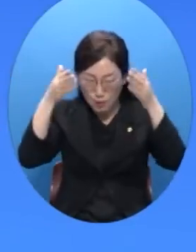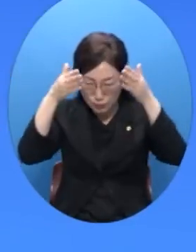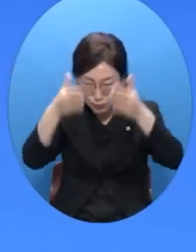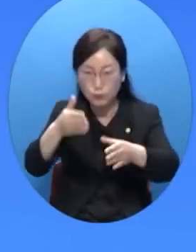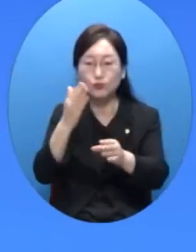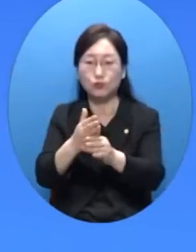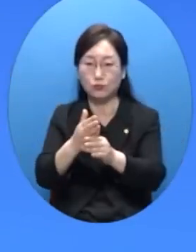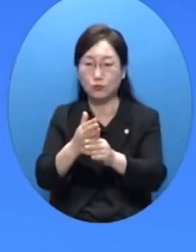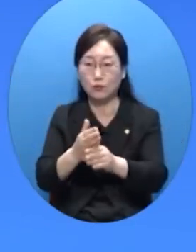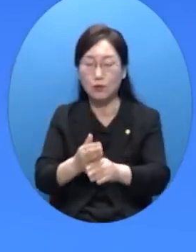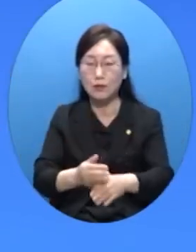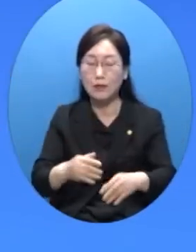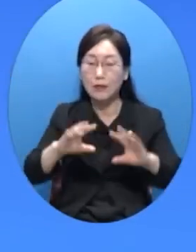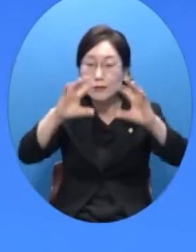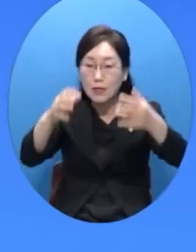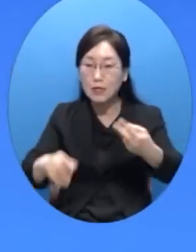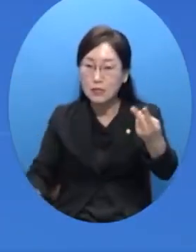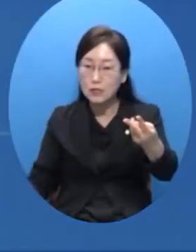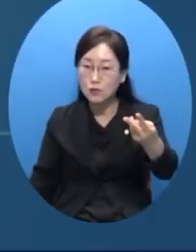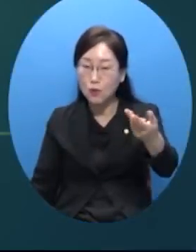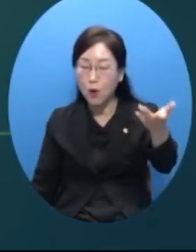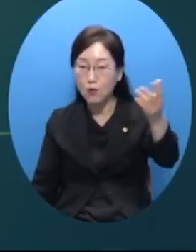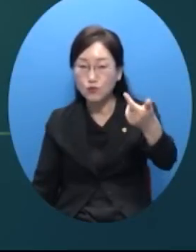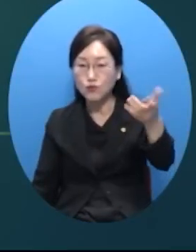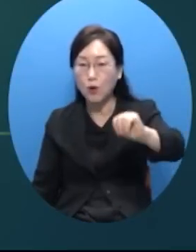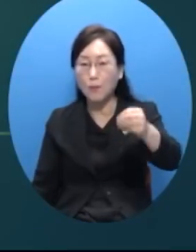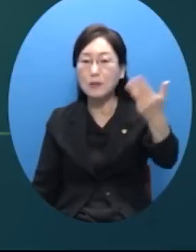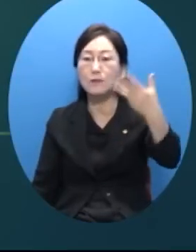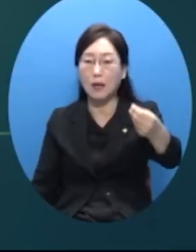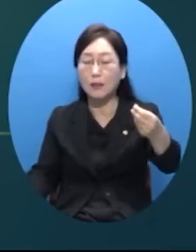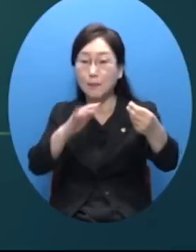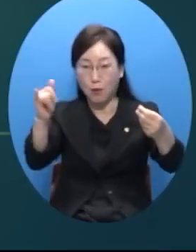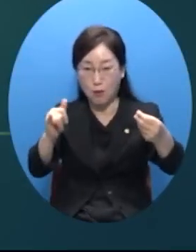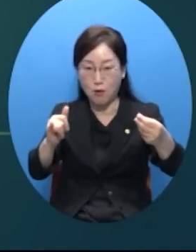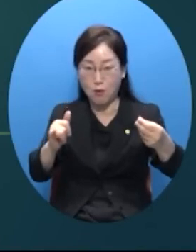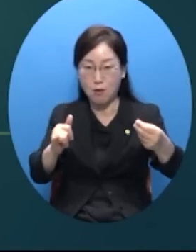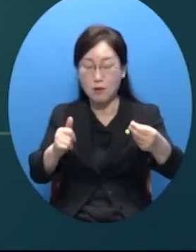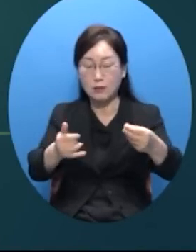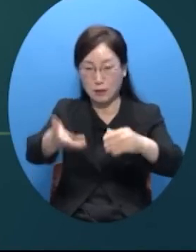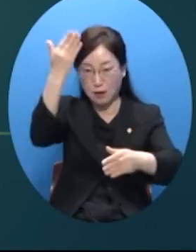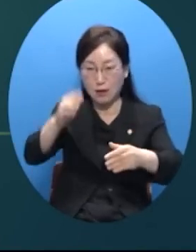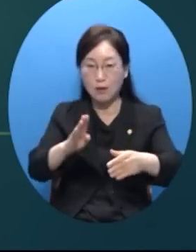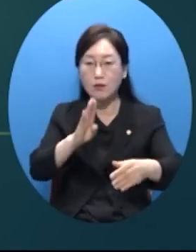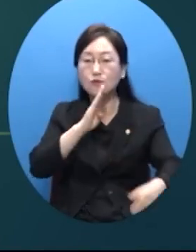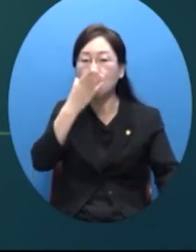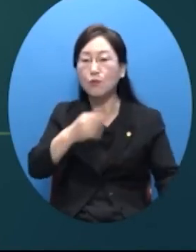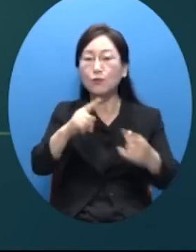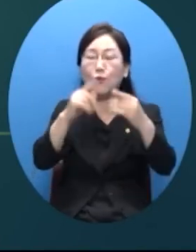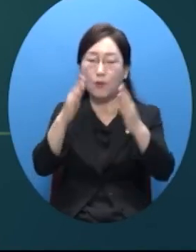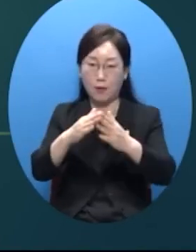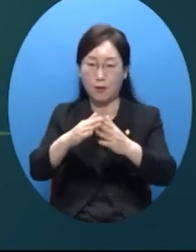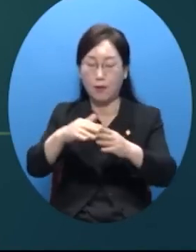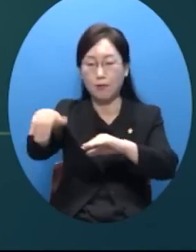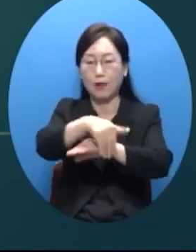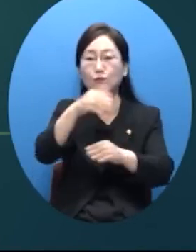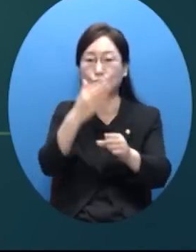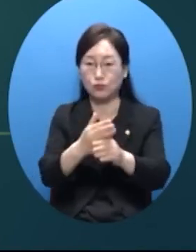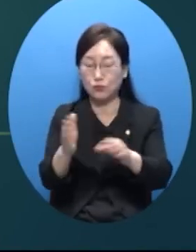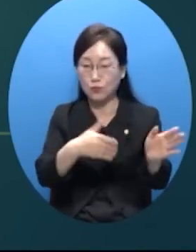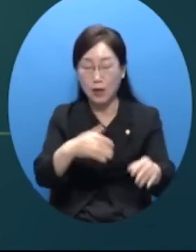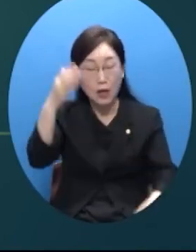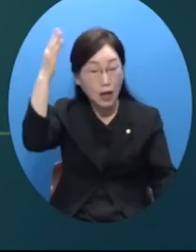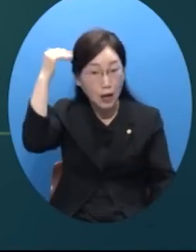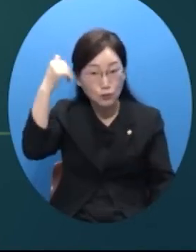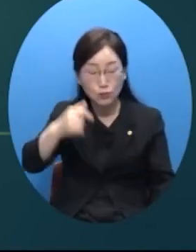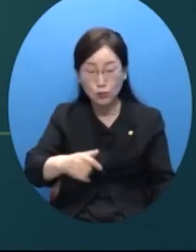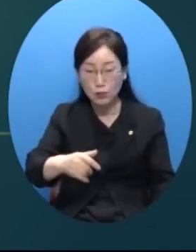이 전 세계 약 6억 8천만 명 이상이 우리 순복음 성령운동의 멤버십으로 들어와 있는데 우리 한국 한국에 있는 장로교단이